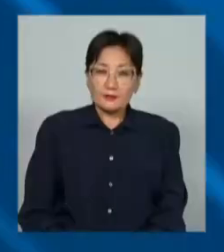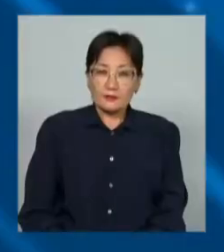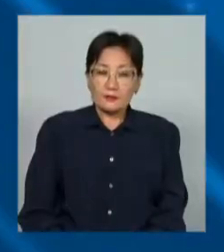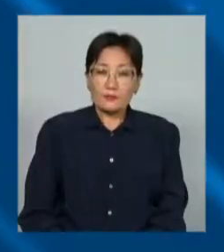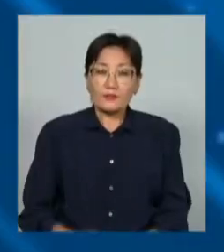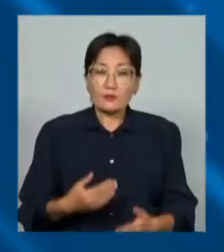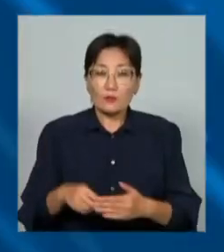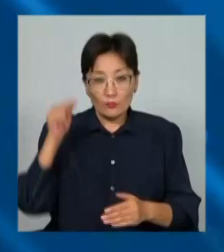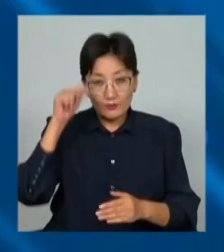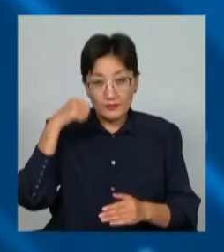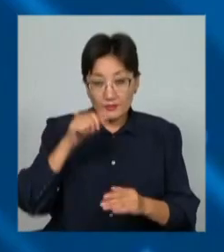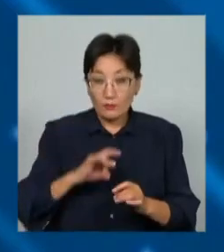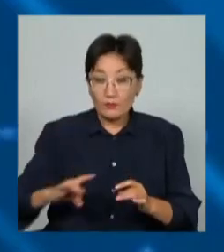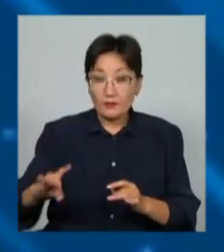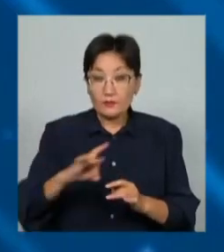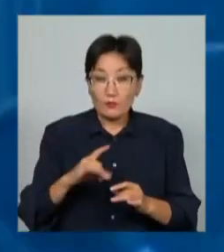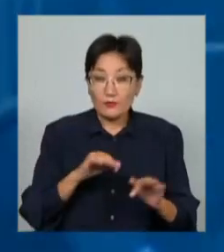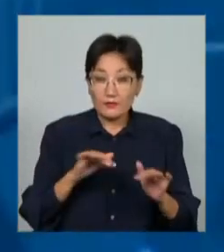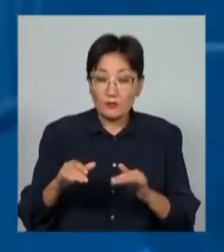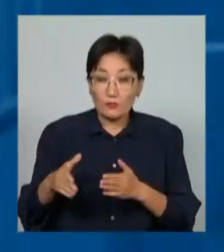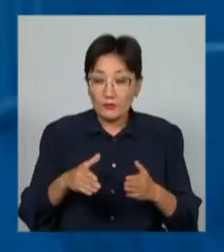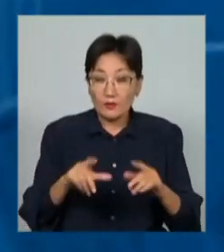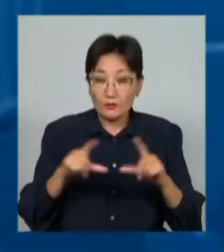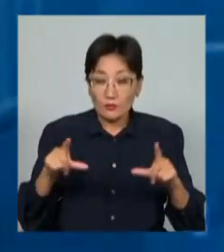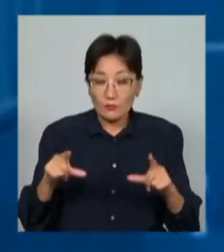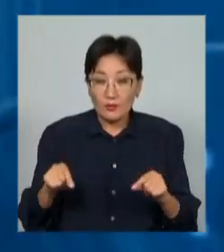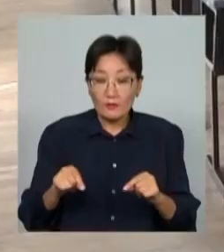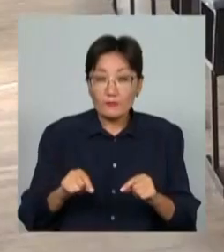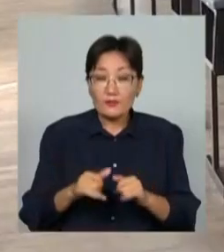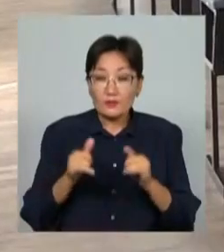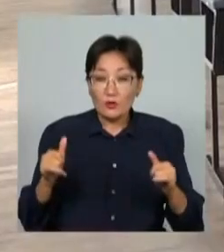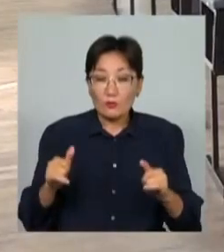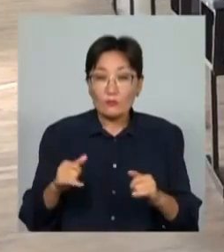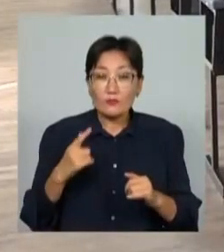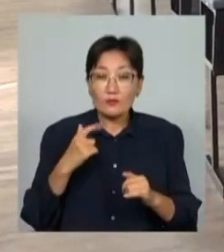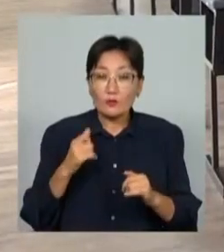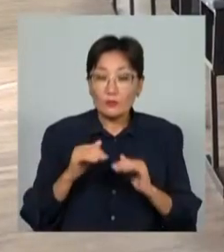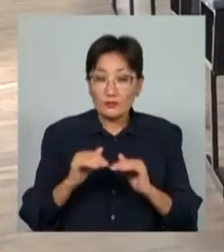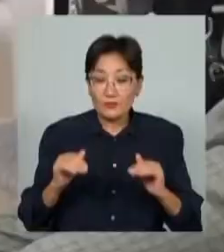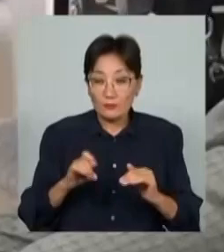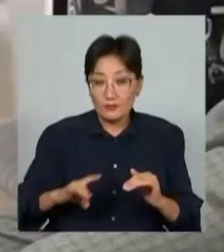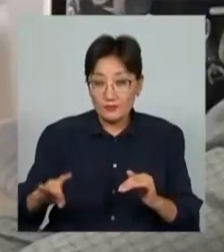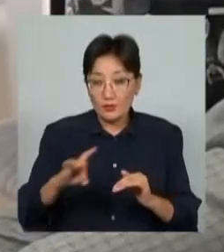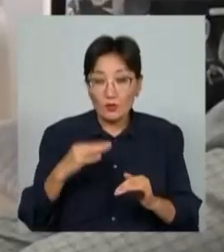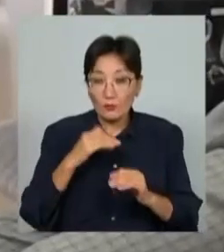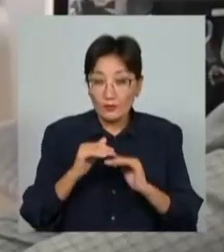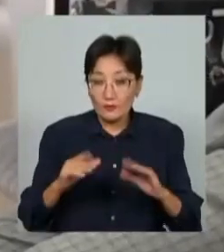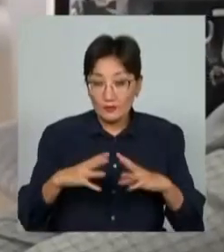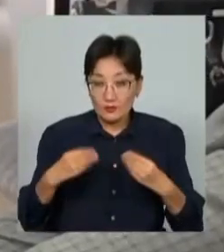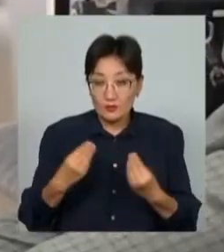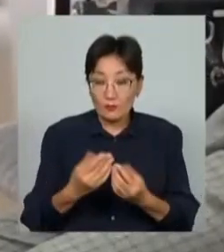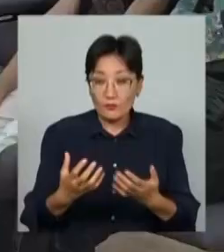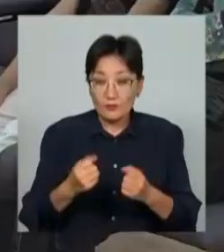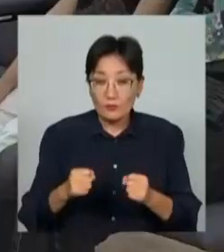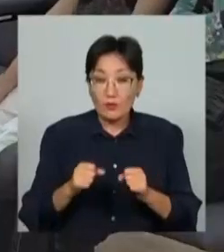В преддверии учебного года республиканская акция «Дорога в школу» набирает обороты. Сотни учеников Медеуского района Алматы из многодетных семей